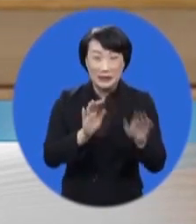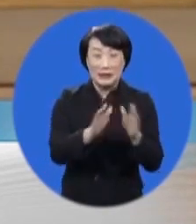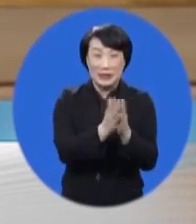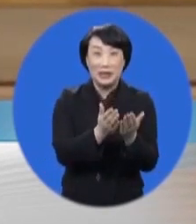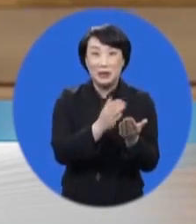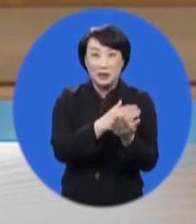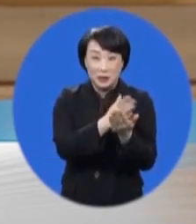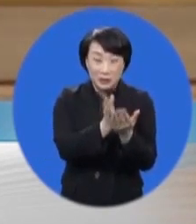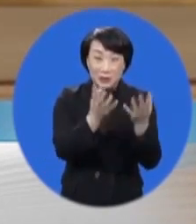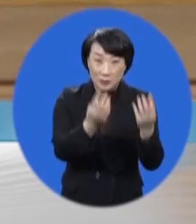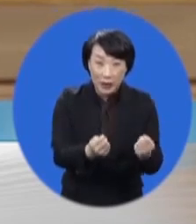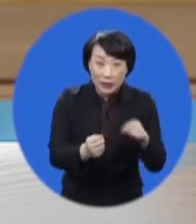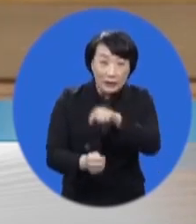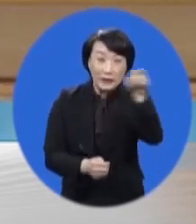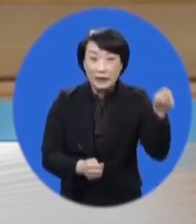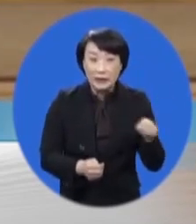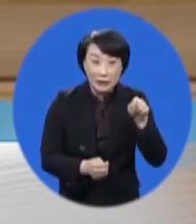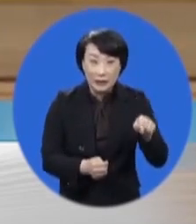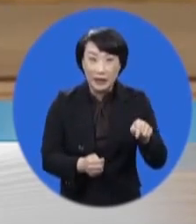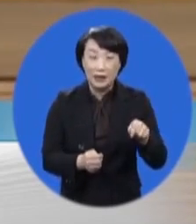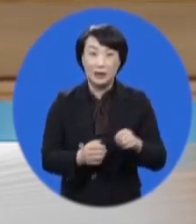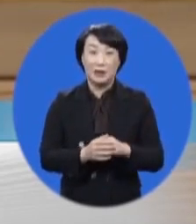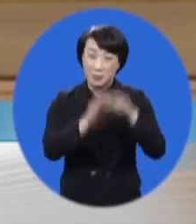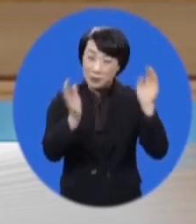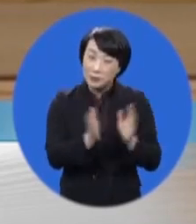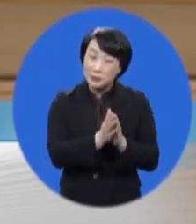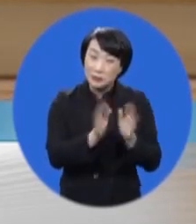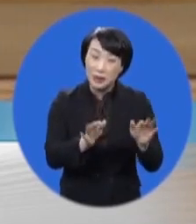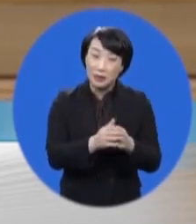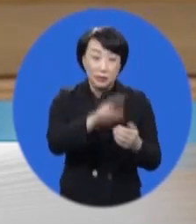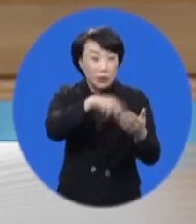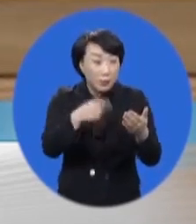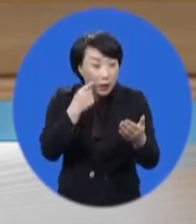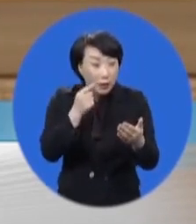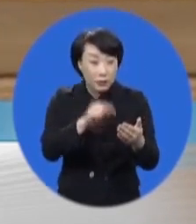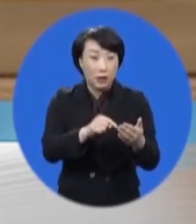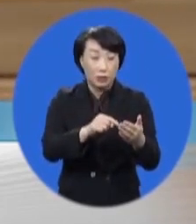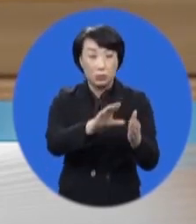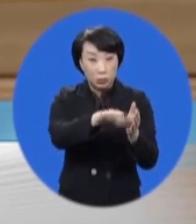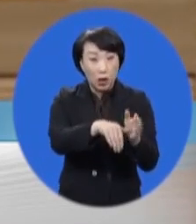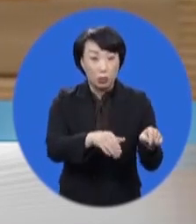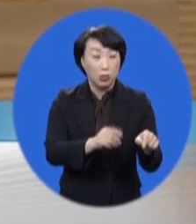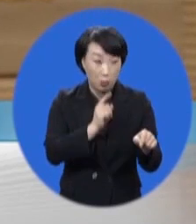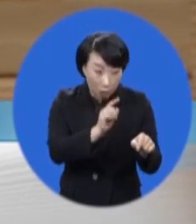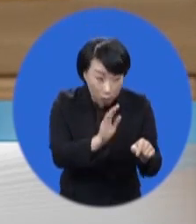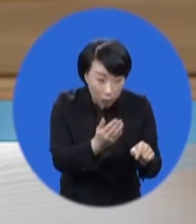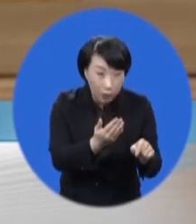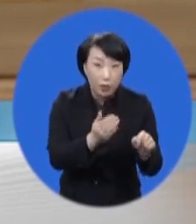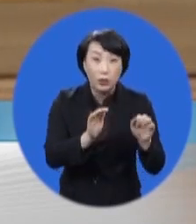그들의 책들이 다 읽어보면 그 한 세대는